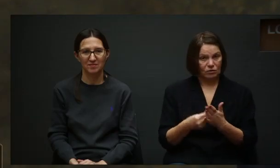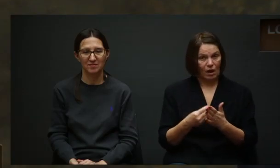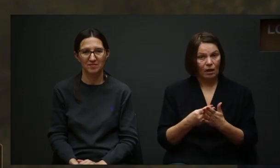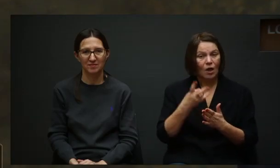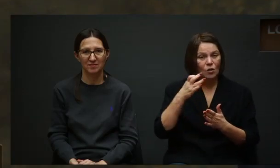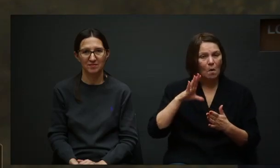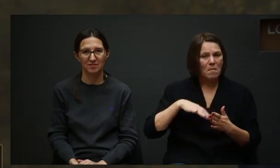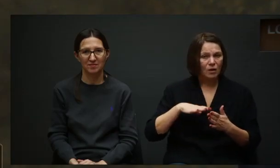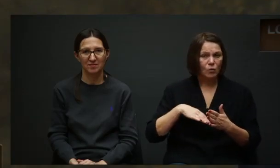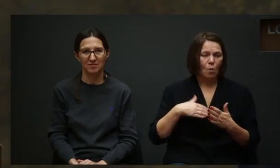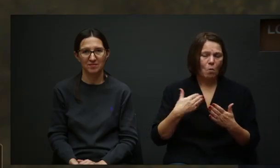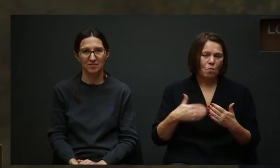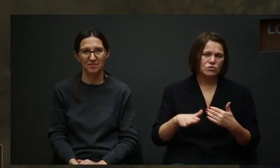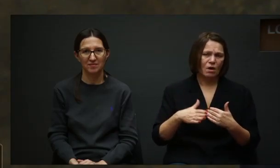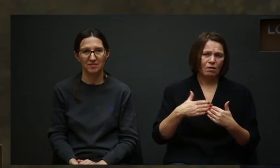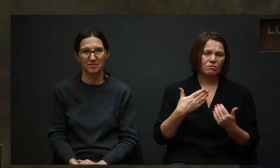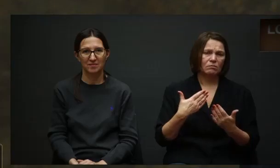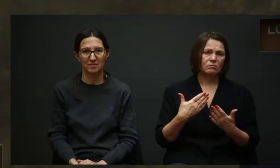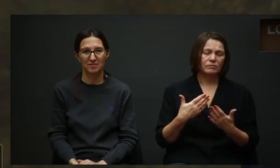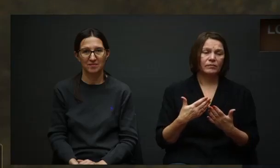уже где-то,